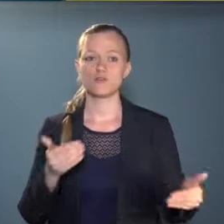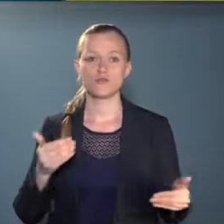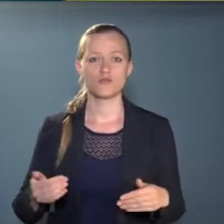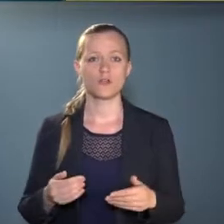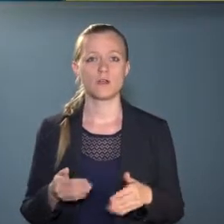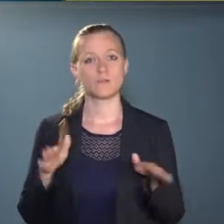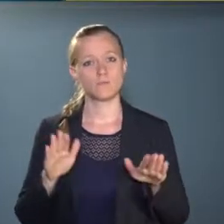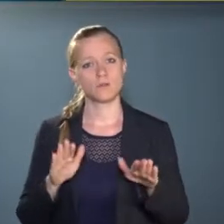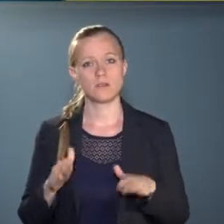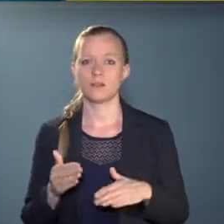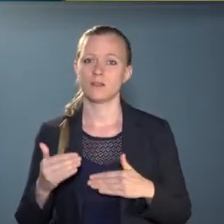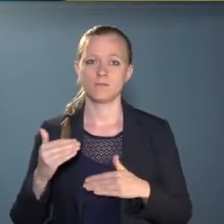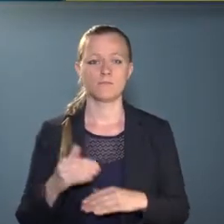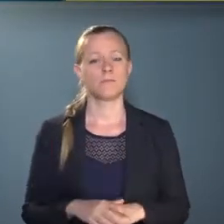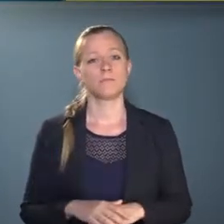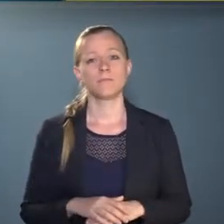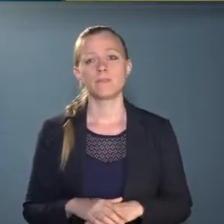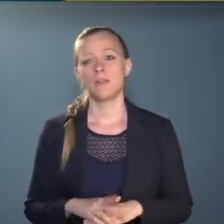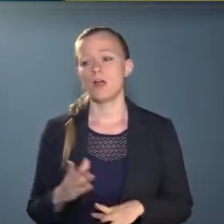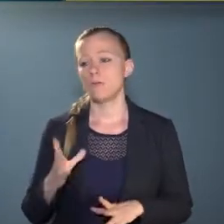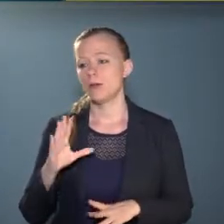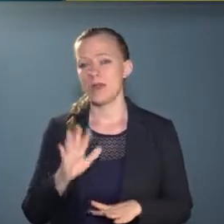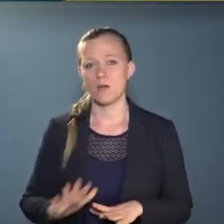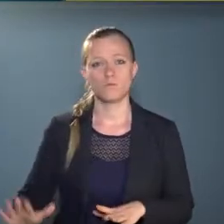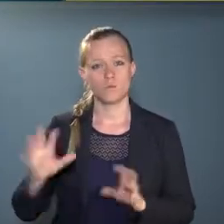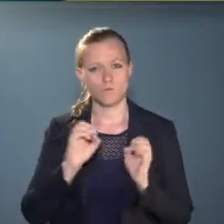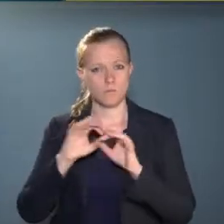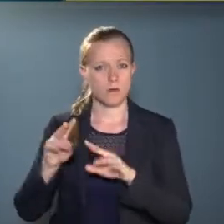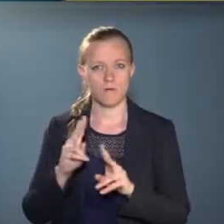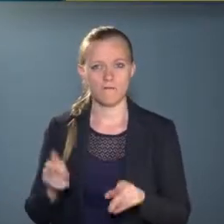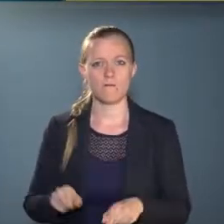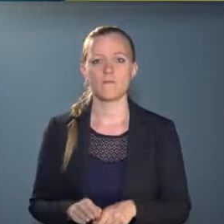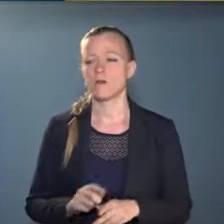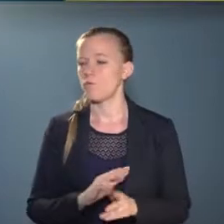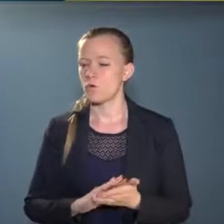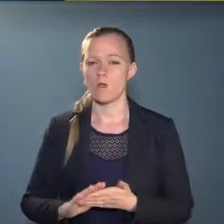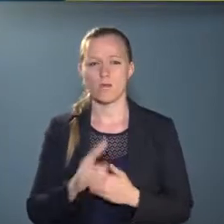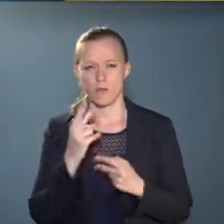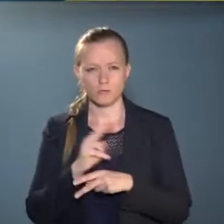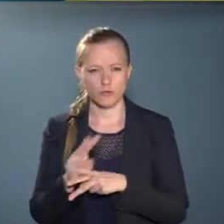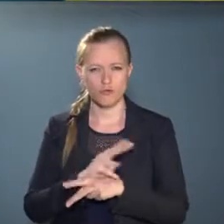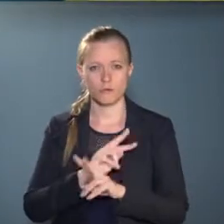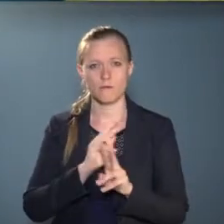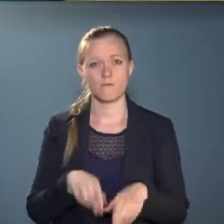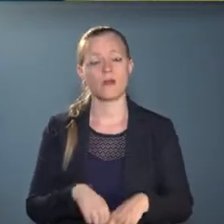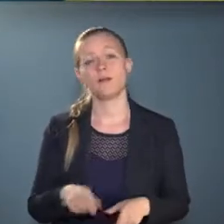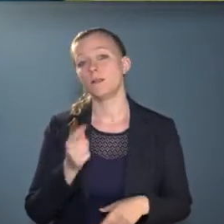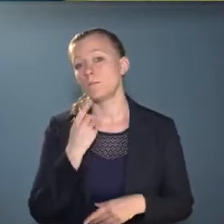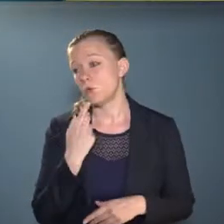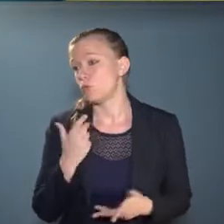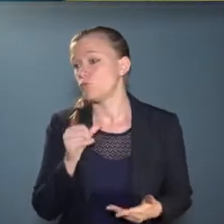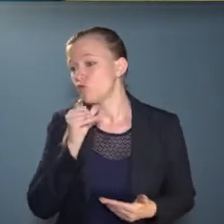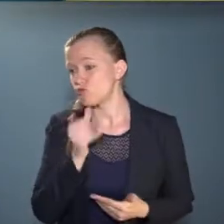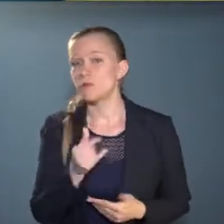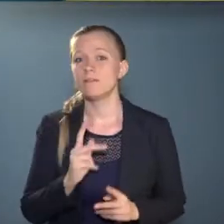muszlim körök, amiről beszélhetünk Európa szerte, azok folyamatos monitorozás alatt vannak. Nem mondom, hogy nem jelennek meg,